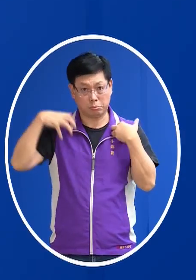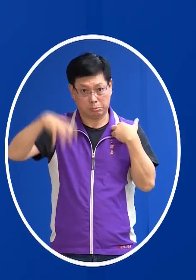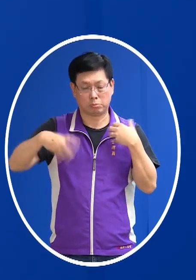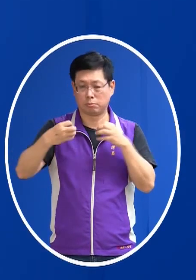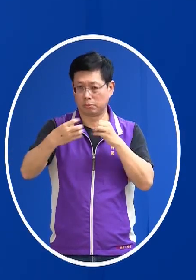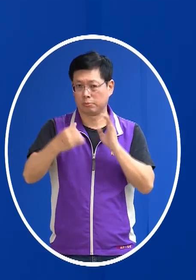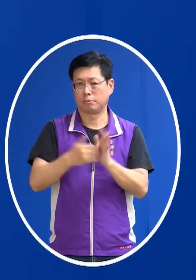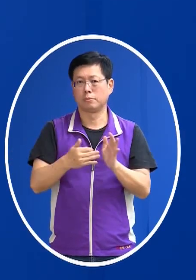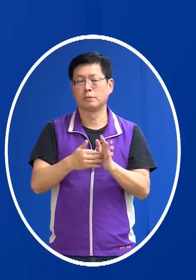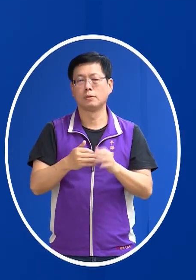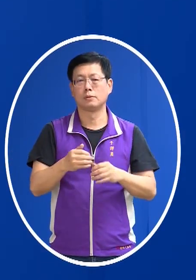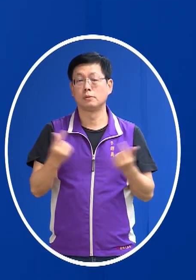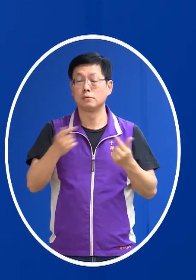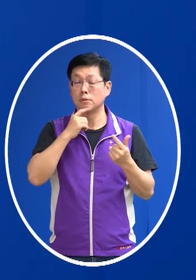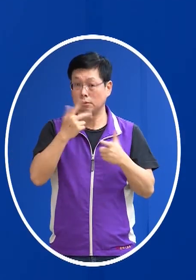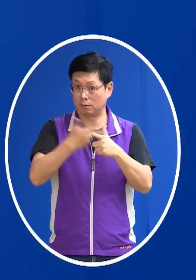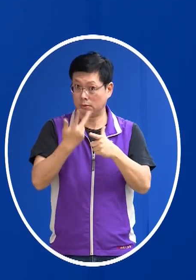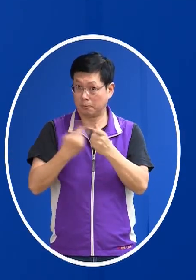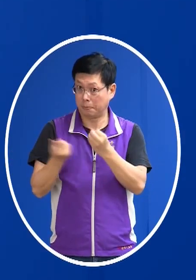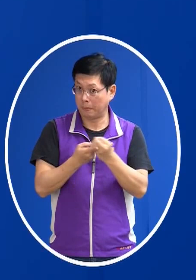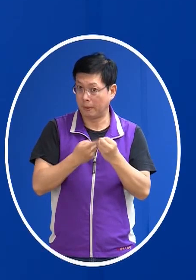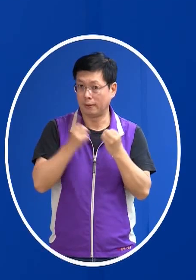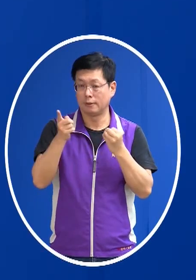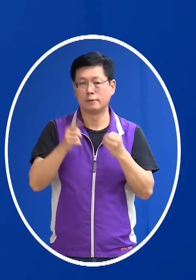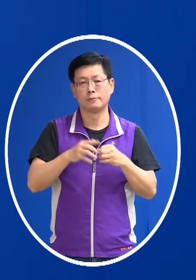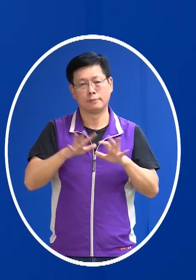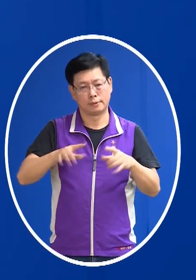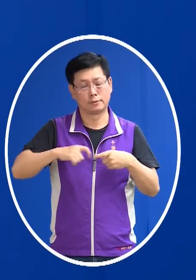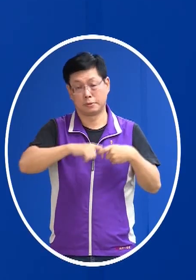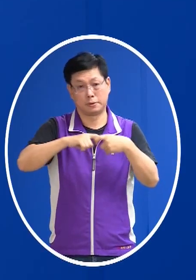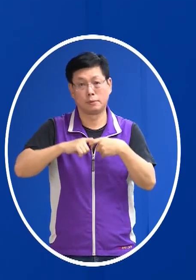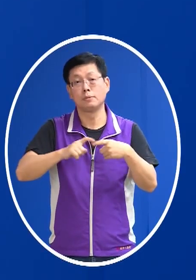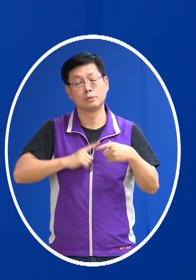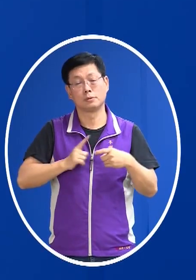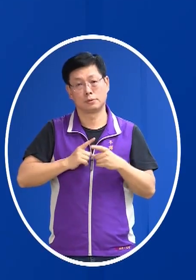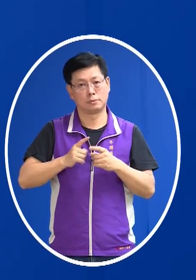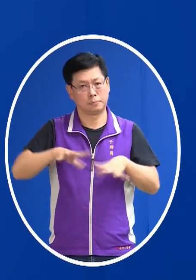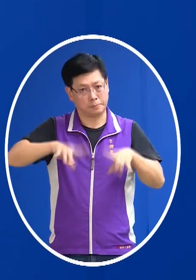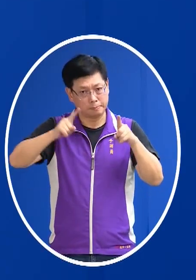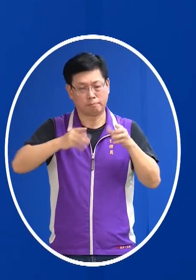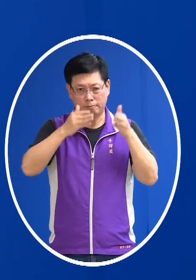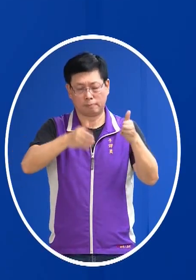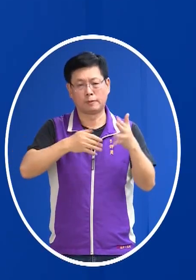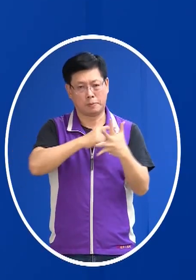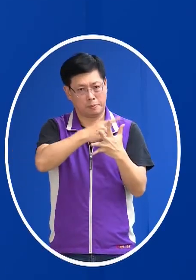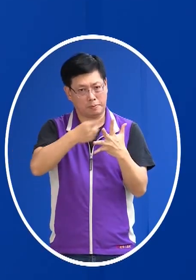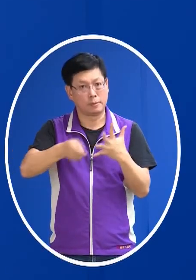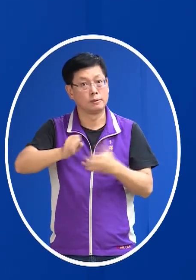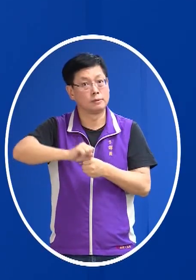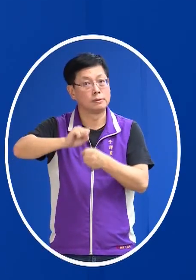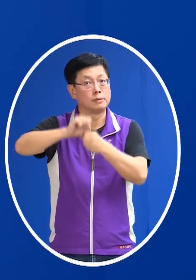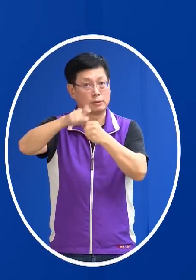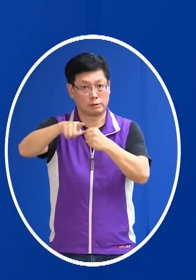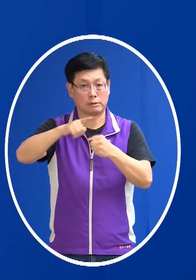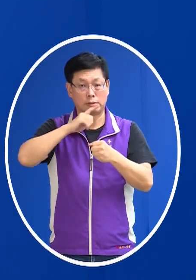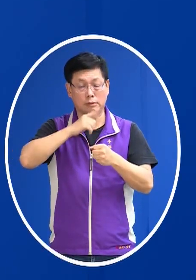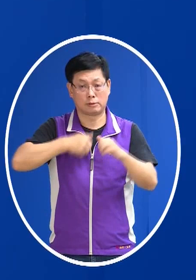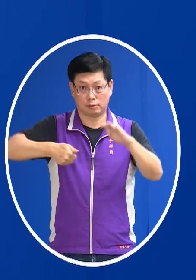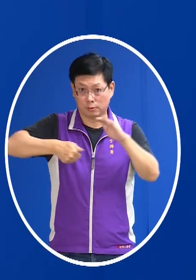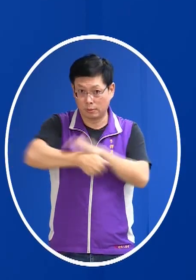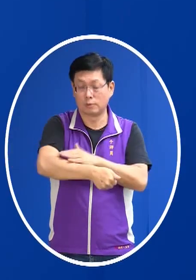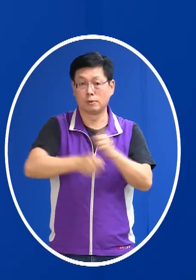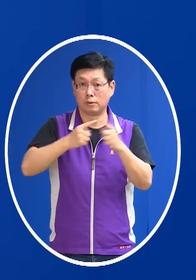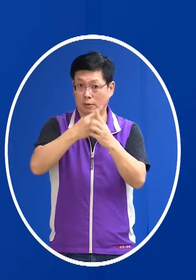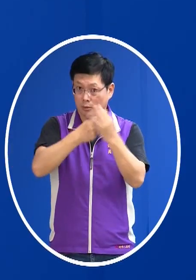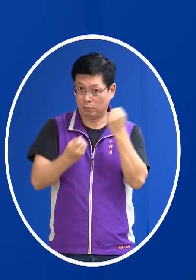论。那以职棒为例，目前职棒联盟大概初步先以逐步来增加这个入场的人